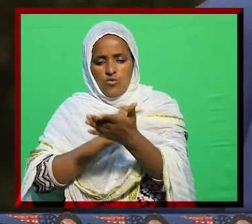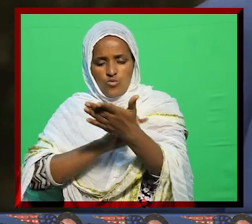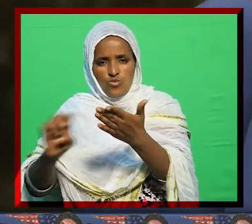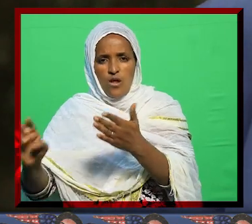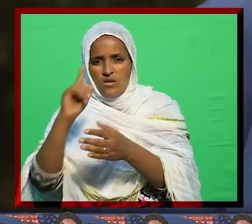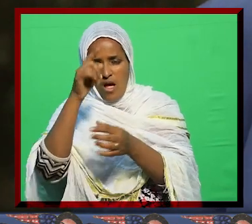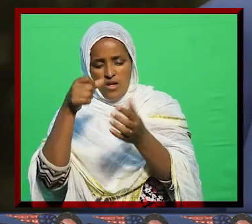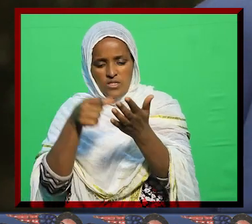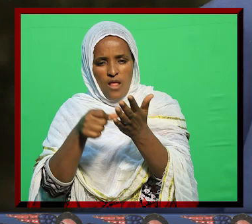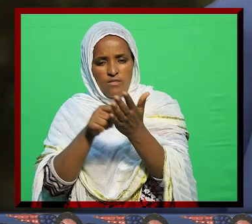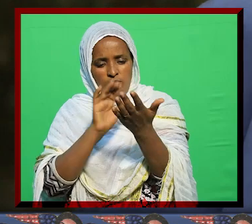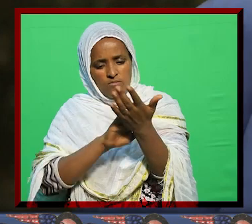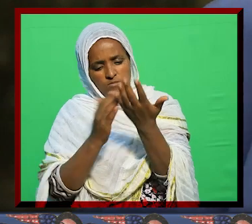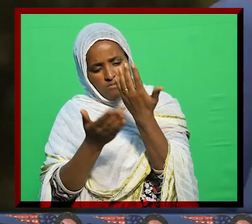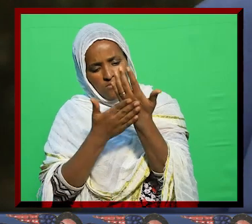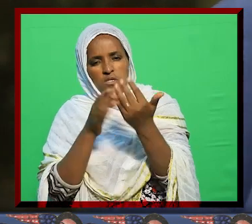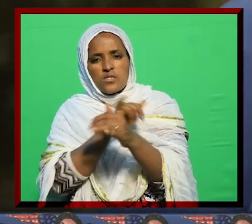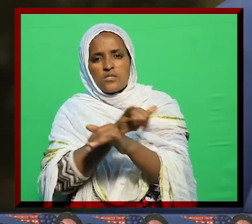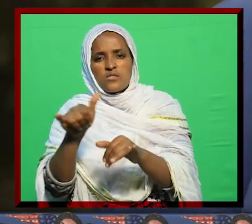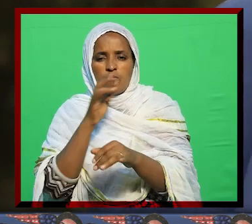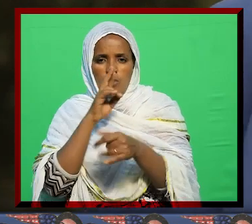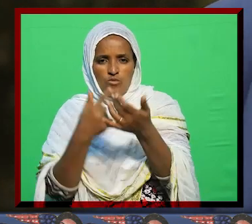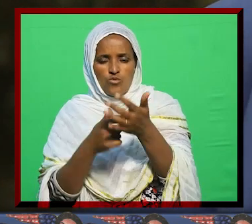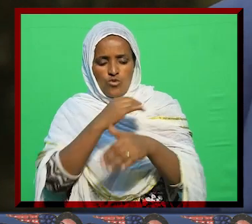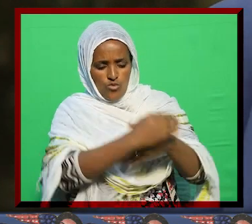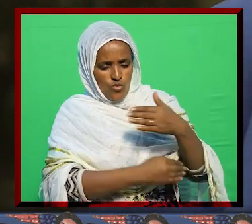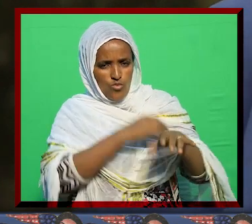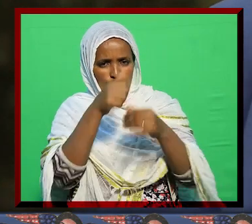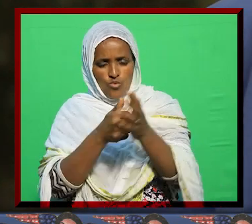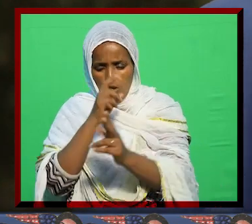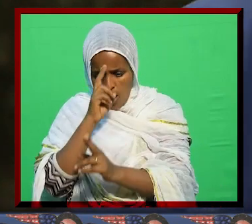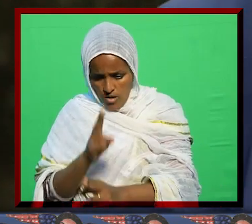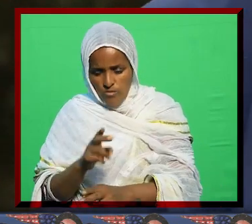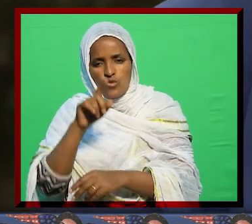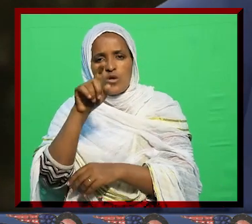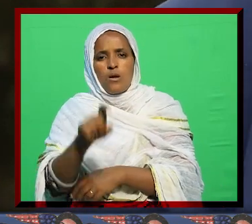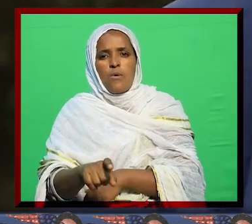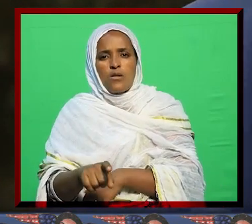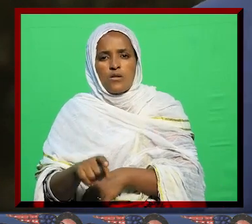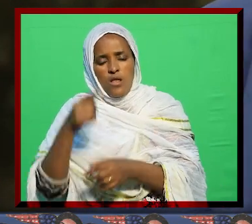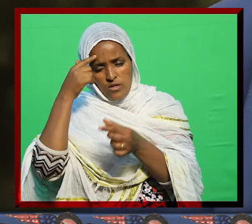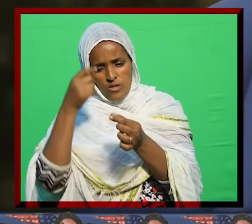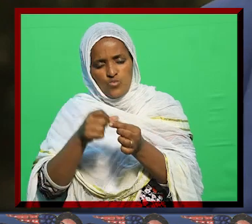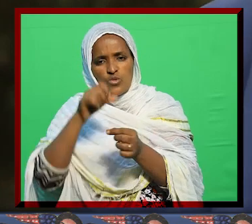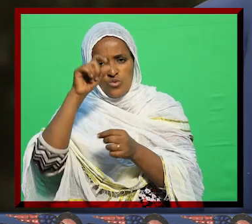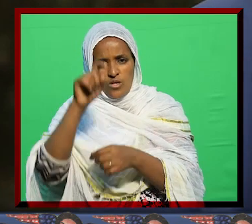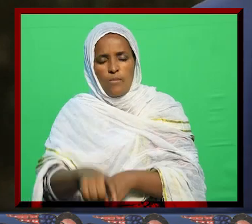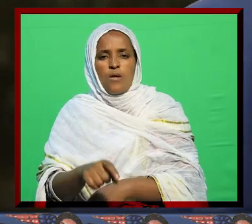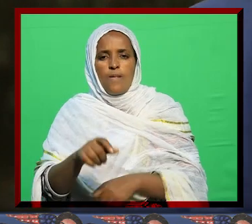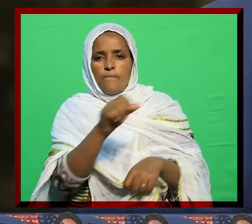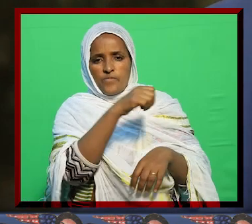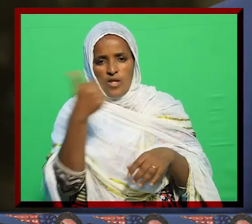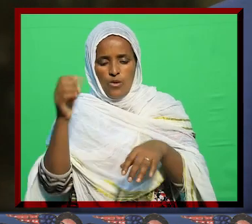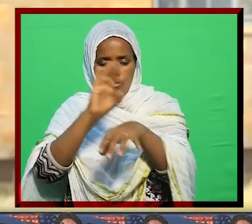ስልጣኔና ቅዱሳን የአንድ ሳንቲም ገጽታዎች ናቸው፣ ባለውለታዎች ናቸው። ትውልዱ ሊያከብራቸው ይገባል፣